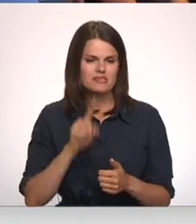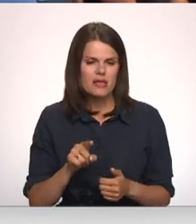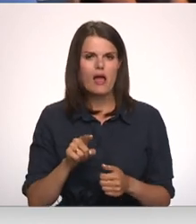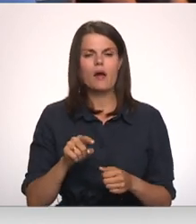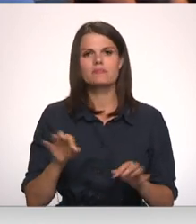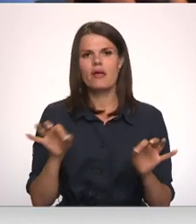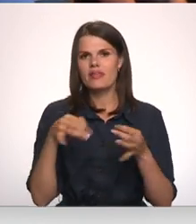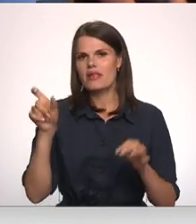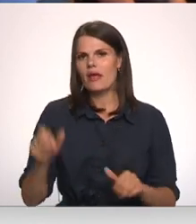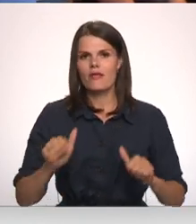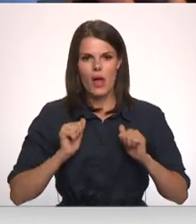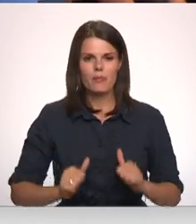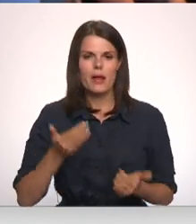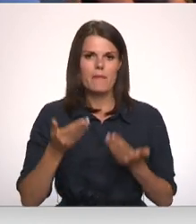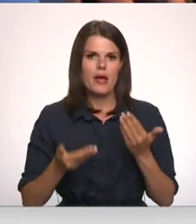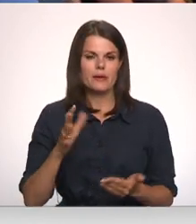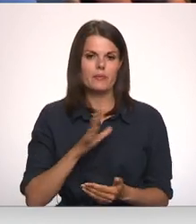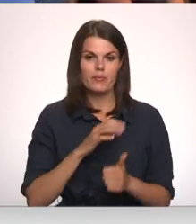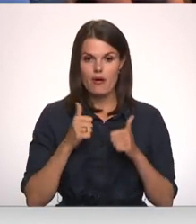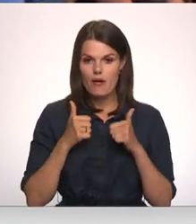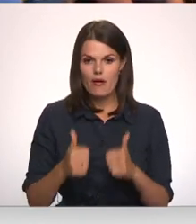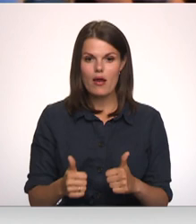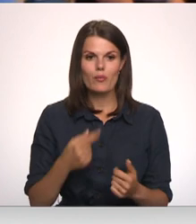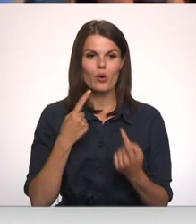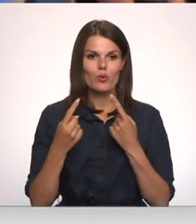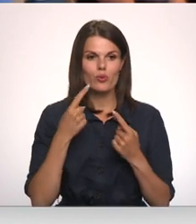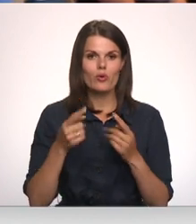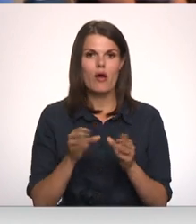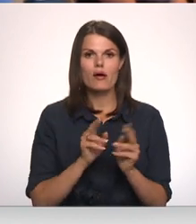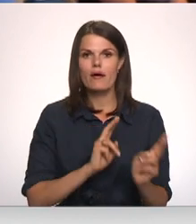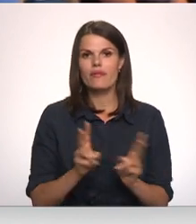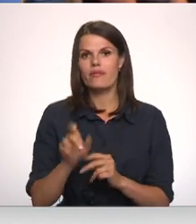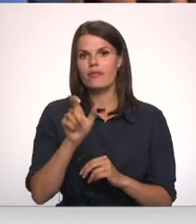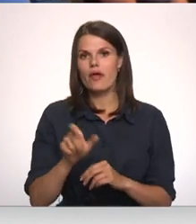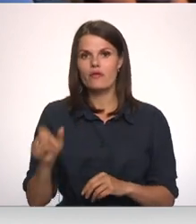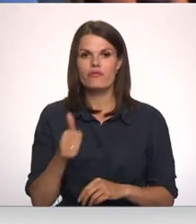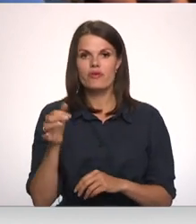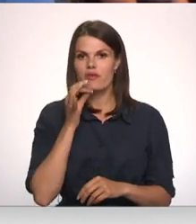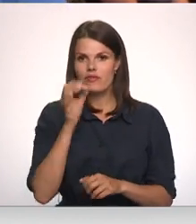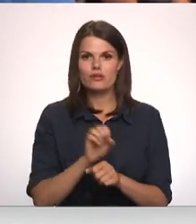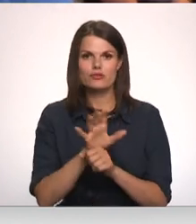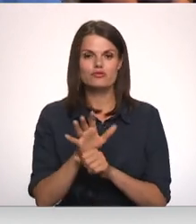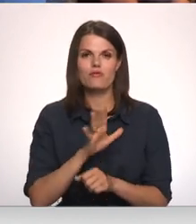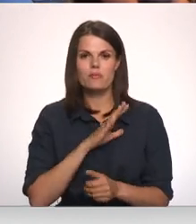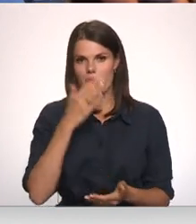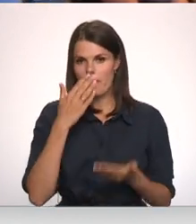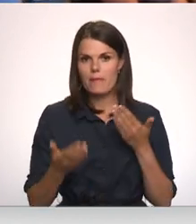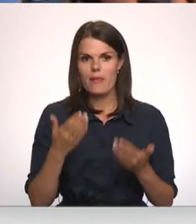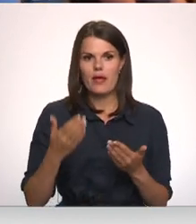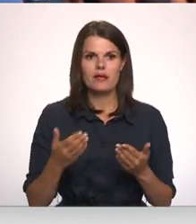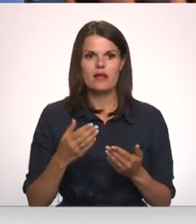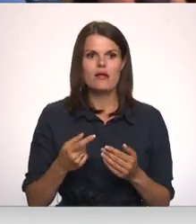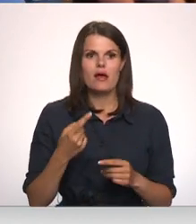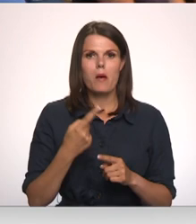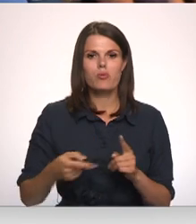diriģenti apmierināti, tā kā būs labi. Runāju pirms brīža ar dejotājiem. Viņa saka, ka Covid laikā ir bijuši mēģinājumi tādus puskāju,